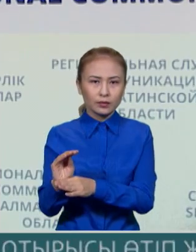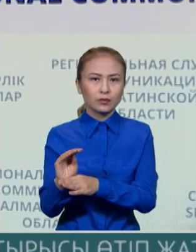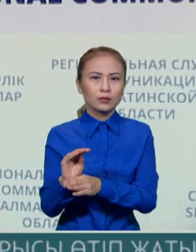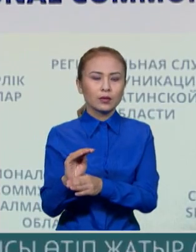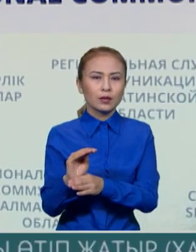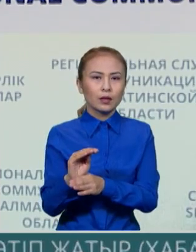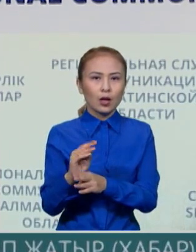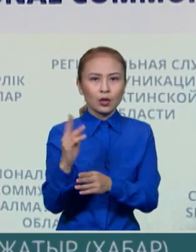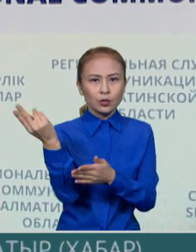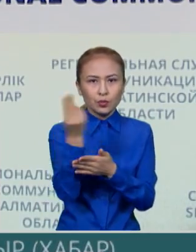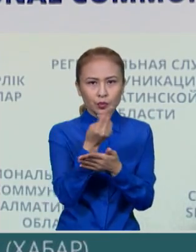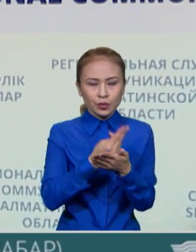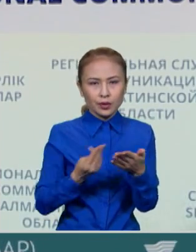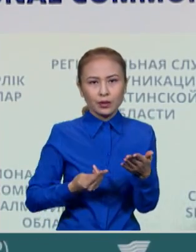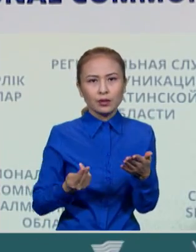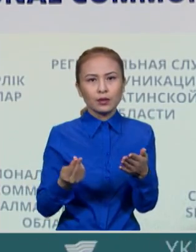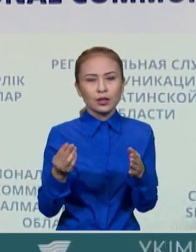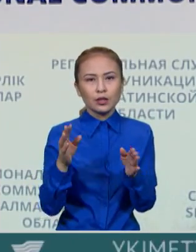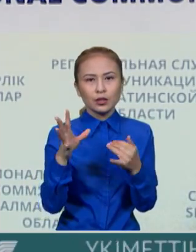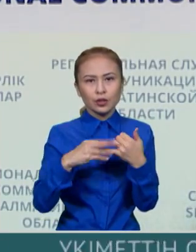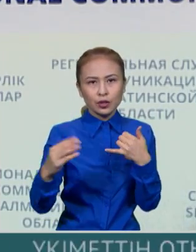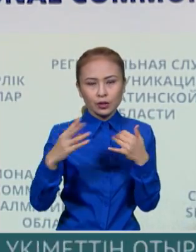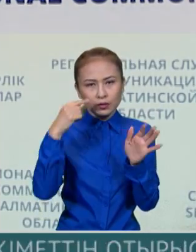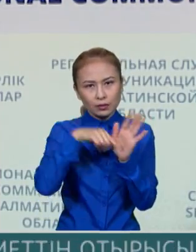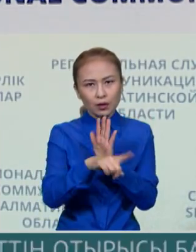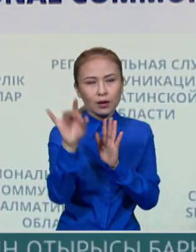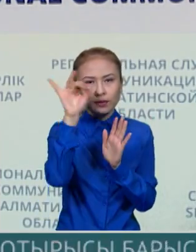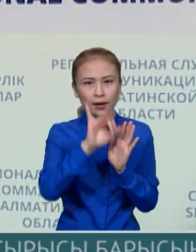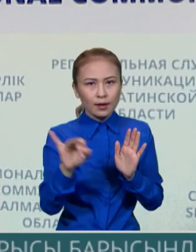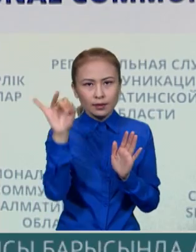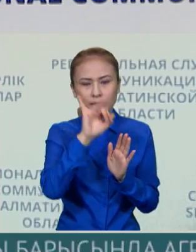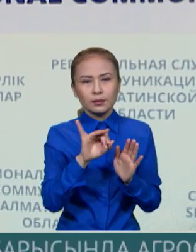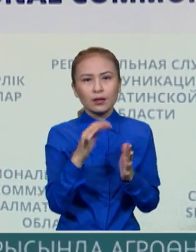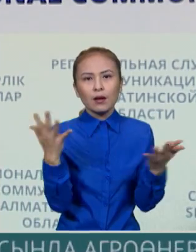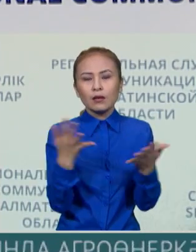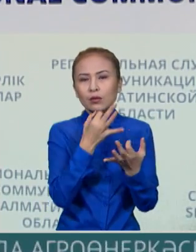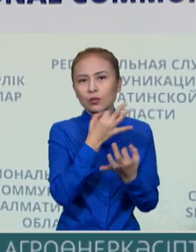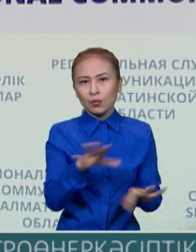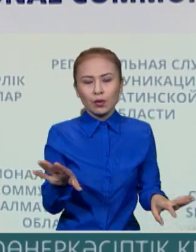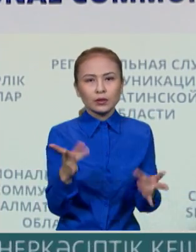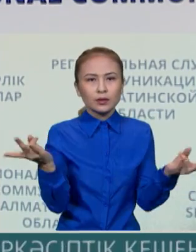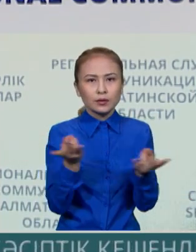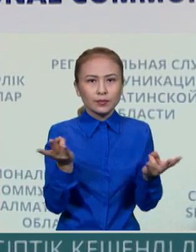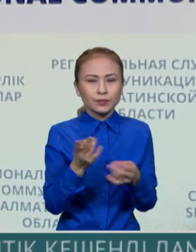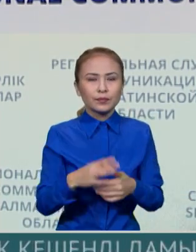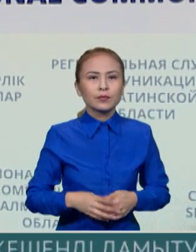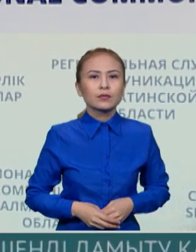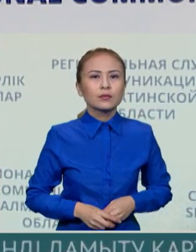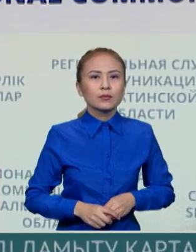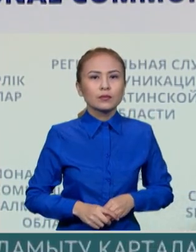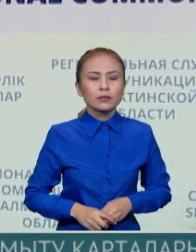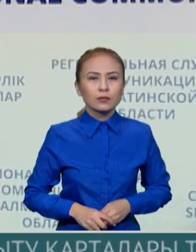тұрған суретке жаңағы жерлерін, аңызын, тарихын, жаңағы қандай да бір өзінің бір қасиетті